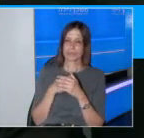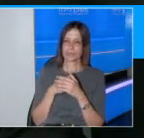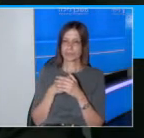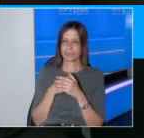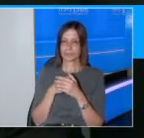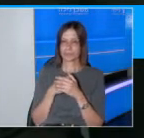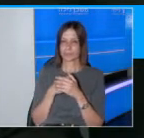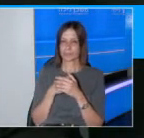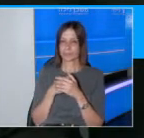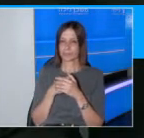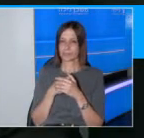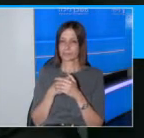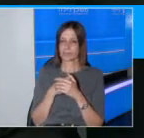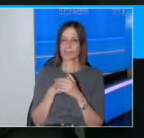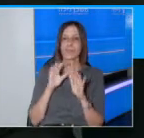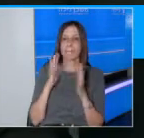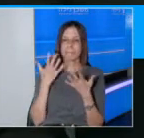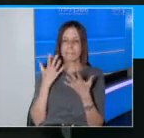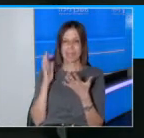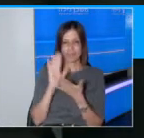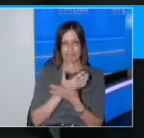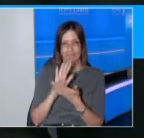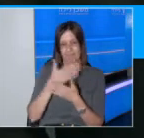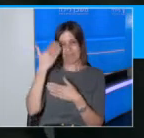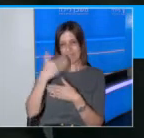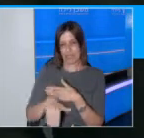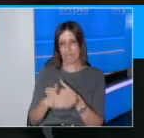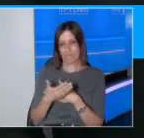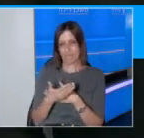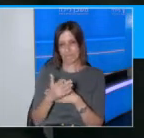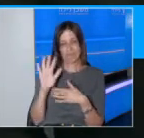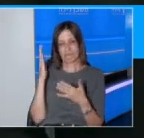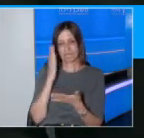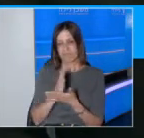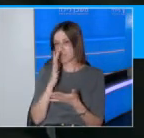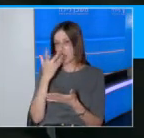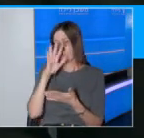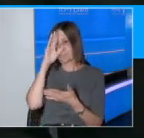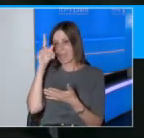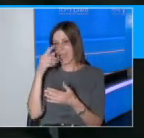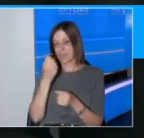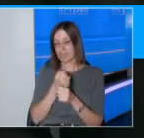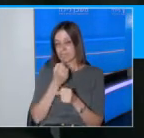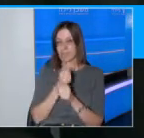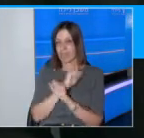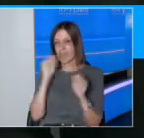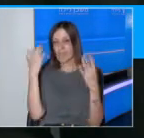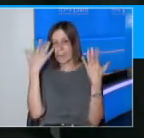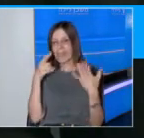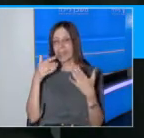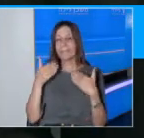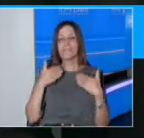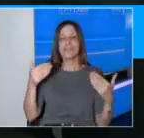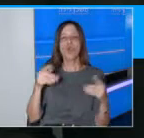גם בארץ וגם בעולם. מה שיקבע בסוף, האם האיראנים יגיעו לנשק ומתי, זה פיתוח